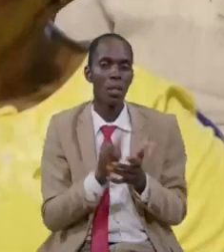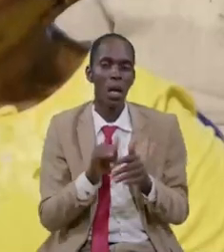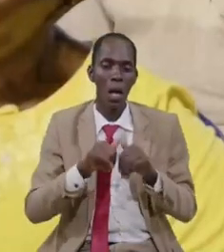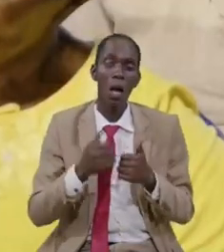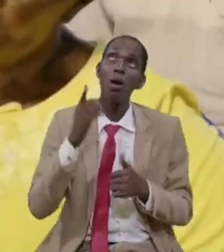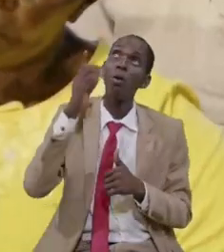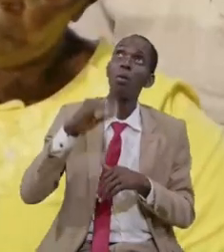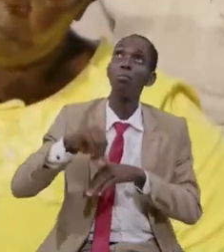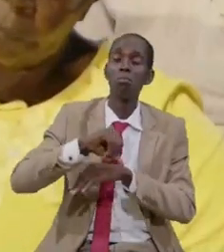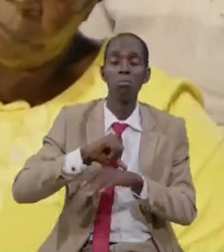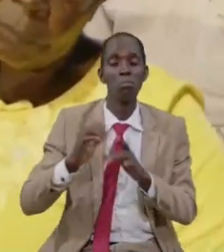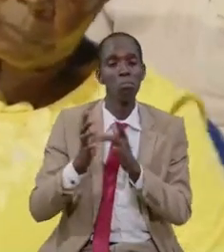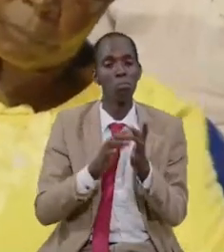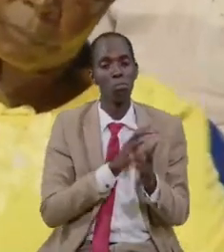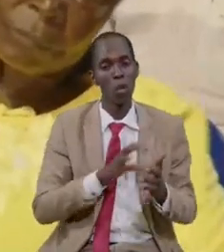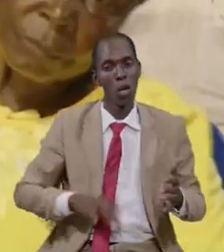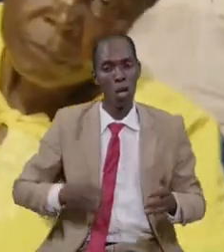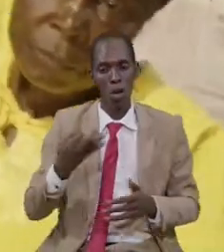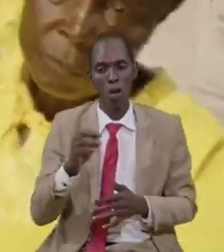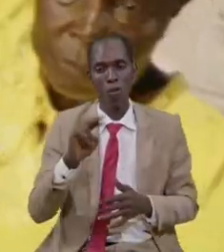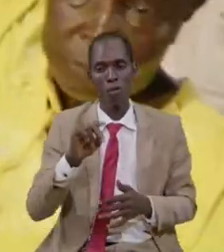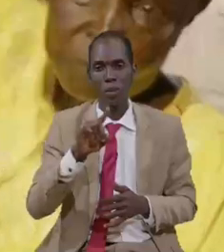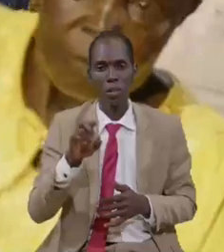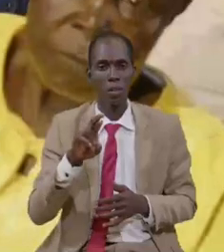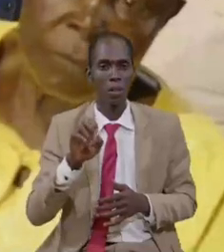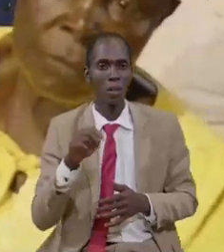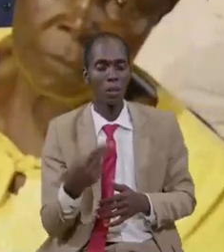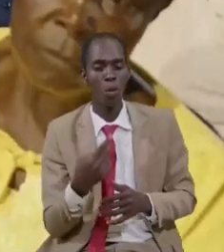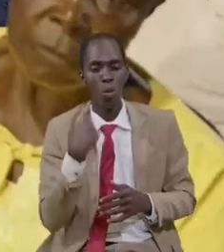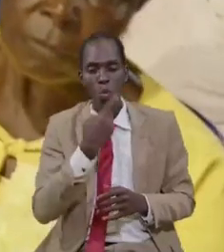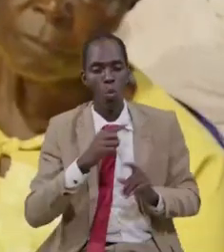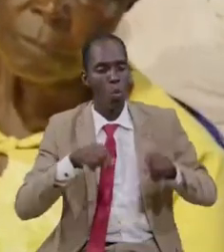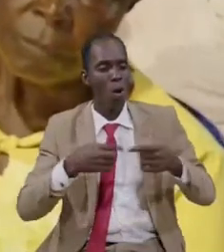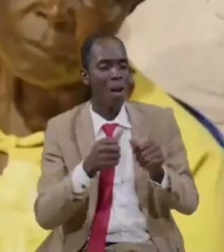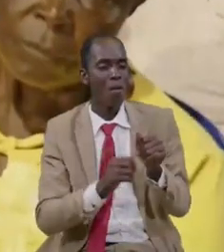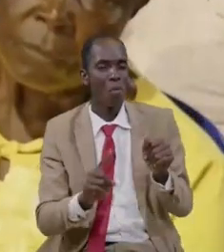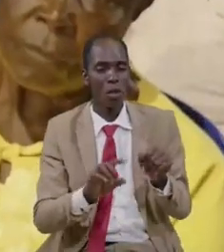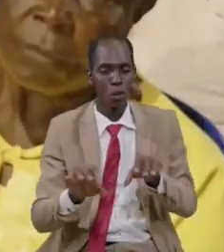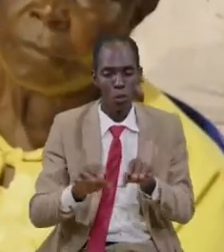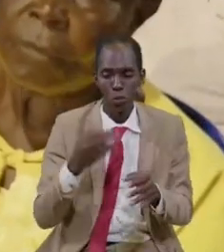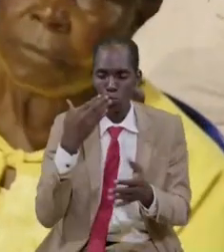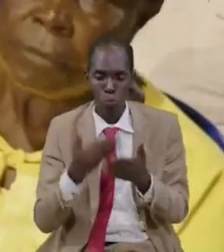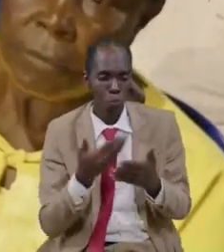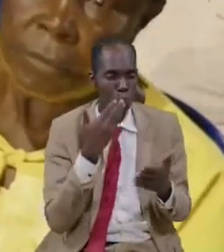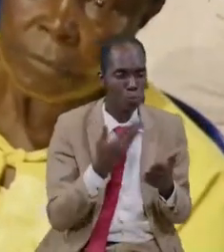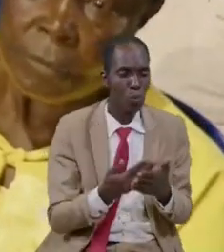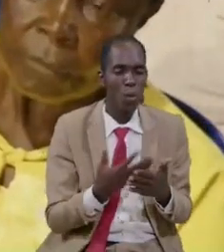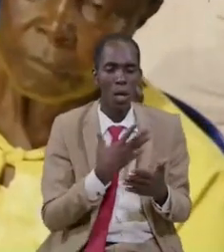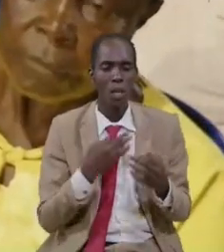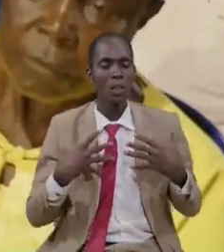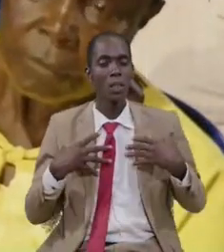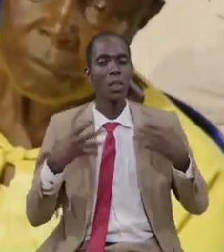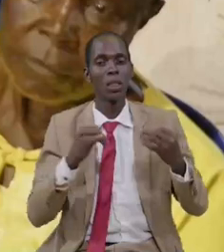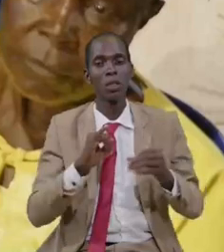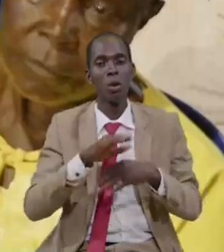qui allait de lieu en lieu, faisant du bien et guérissant tout ce qui était sous l'empire du